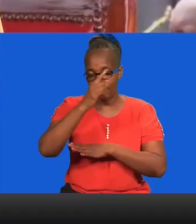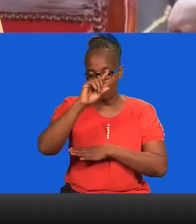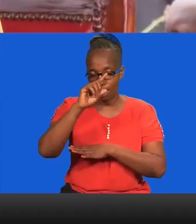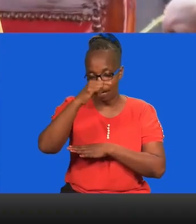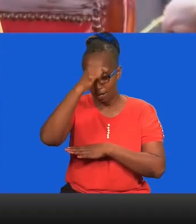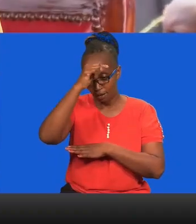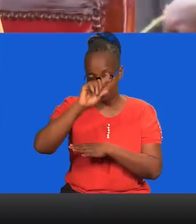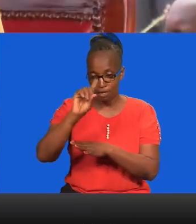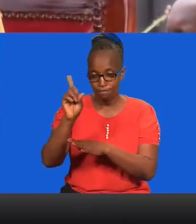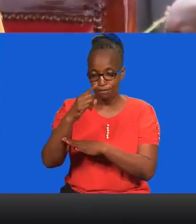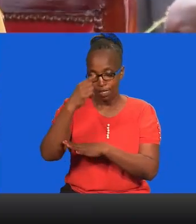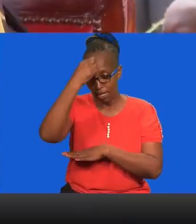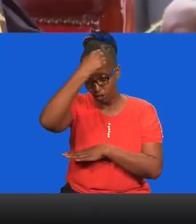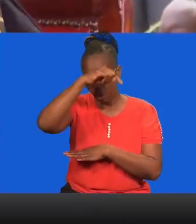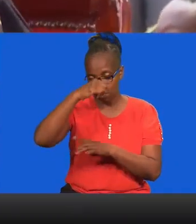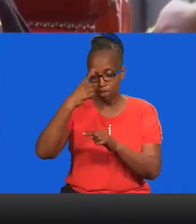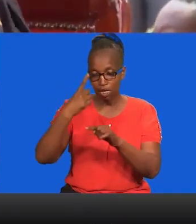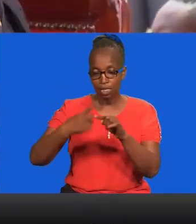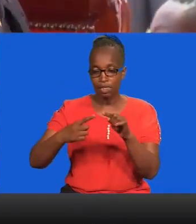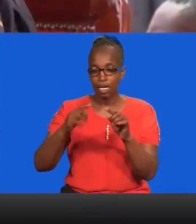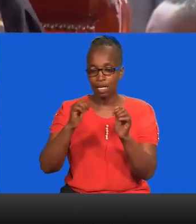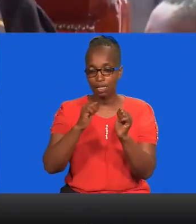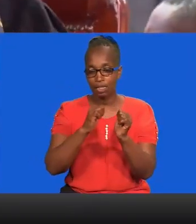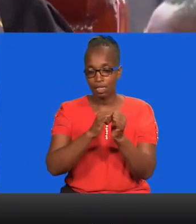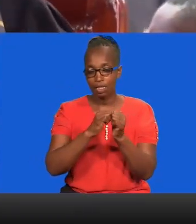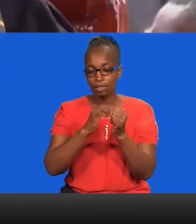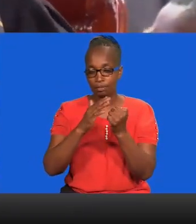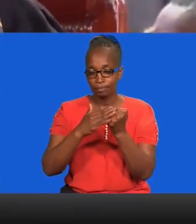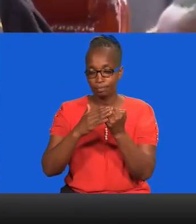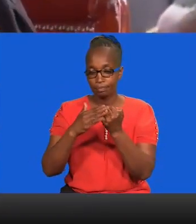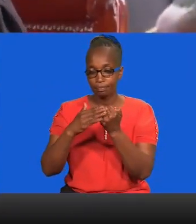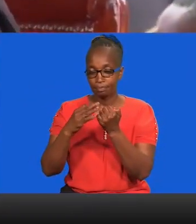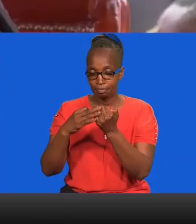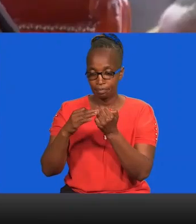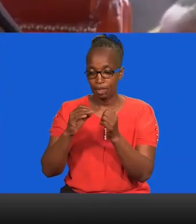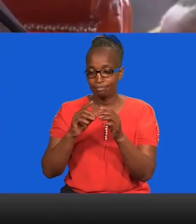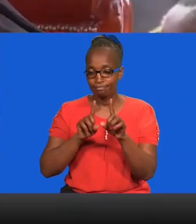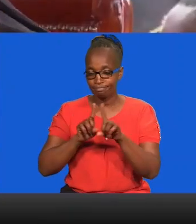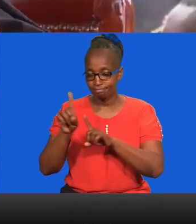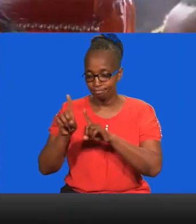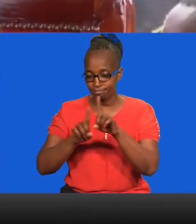Kithure Kindiki alianzia masomo yake ya msingi na upili eneo